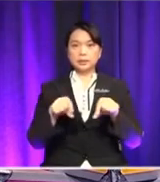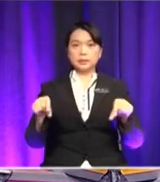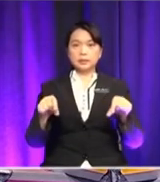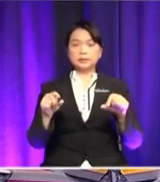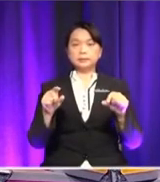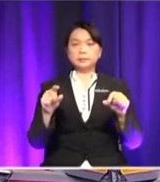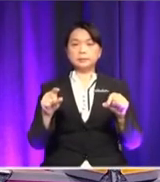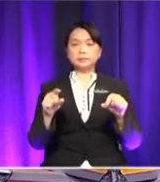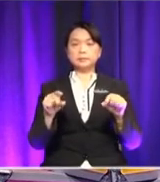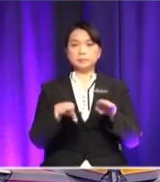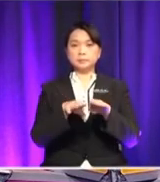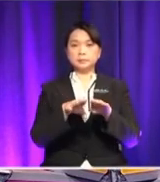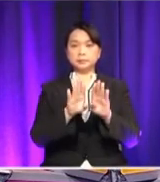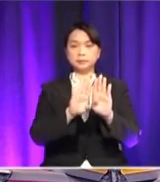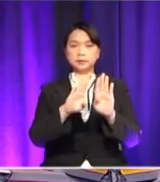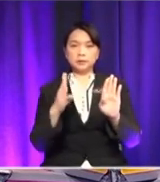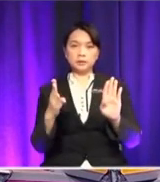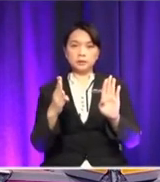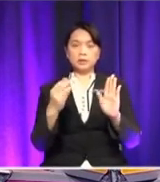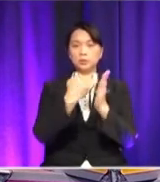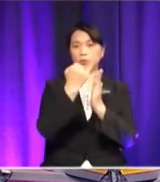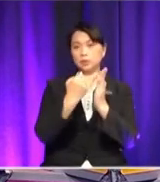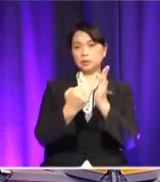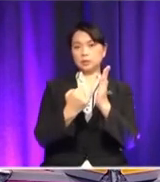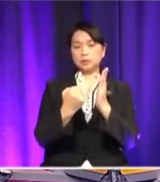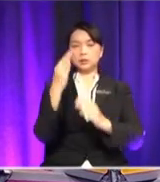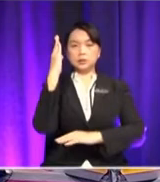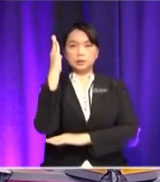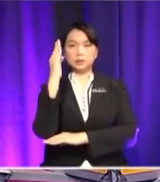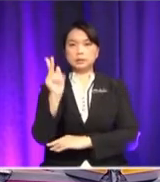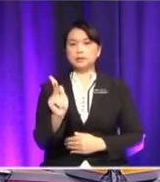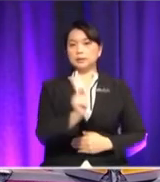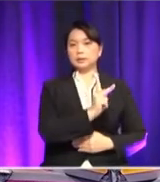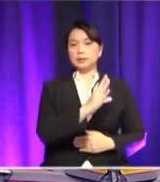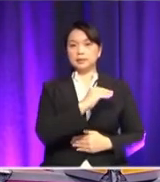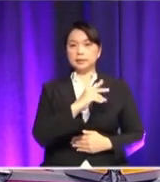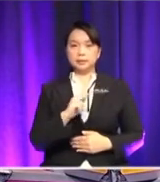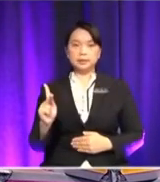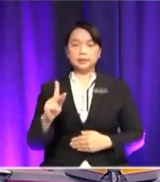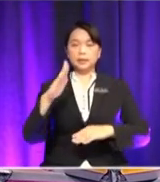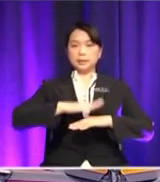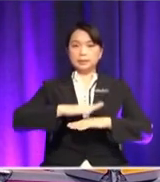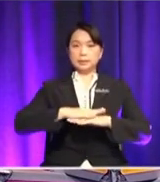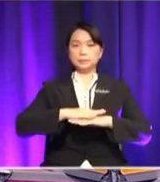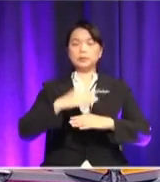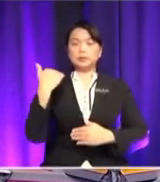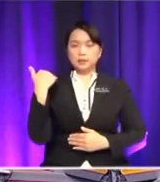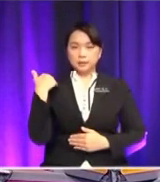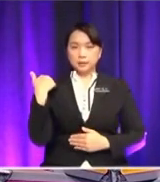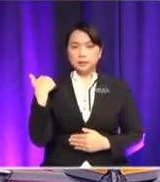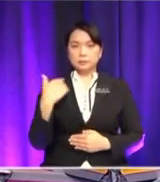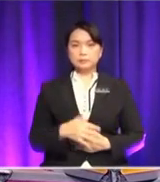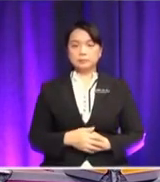dia dilukis Amanda gak kiri dan kanan kemudian di atasnya pun ada